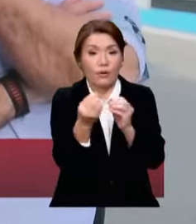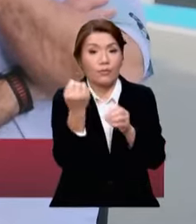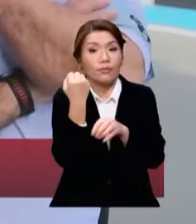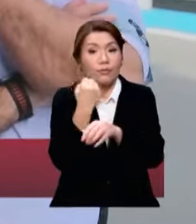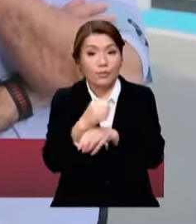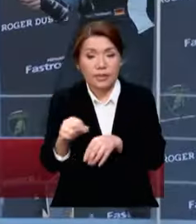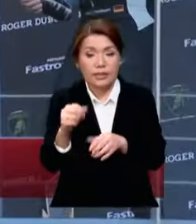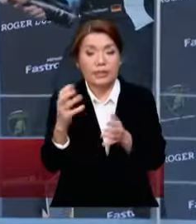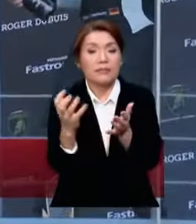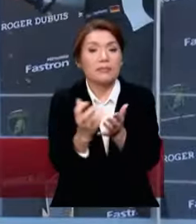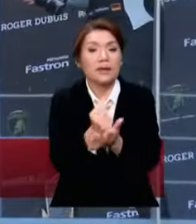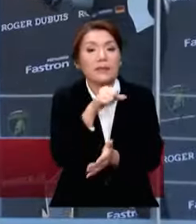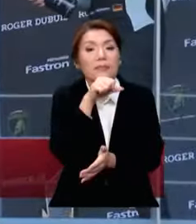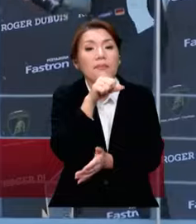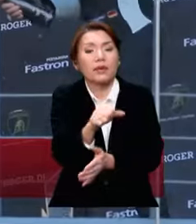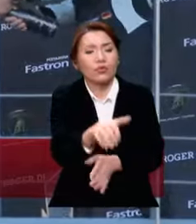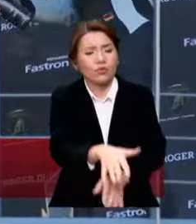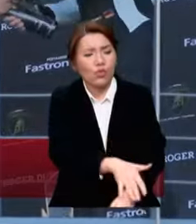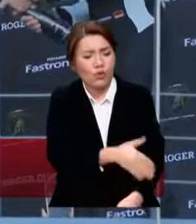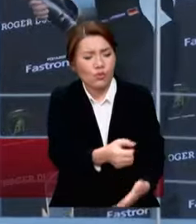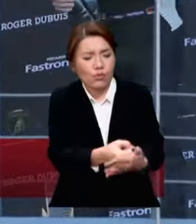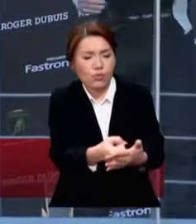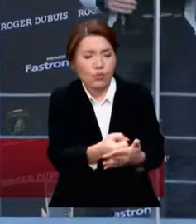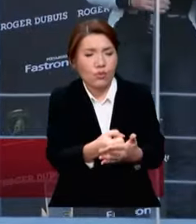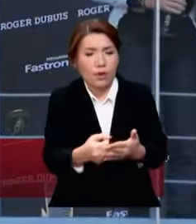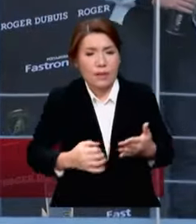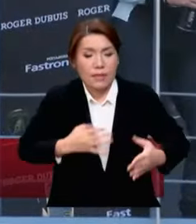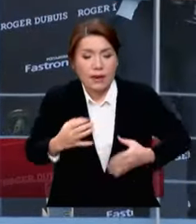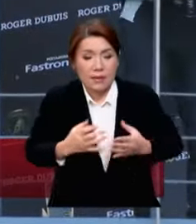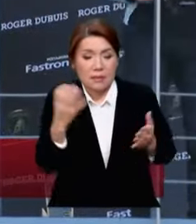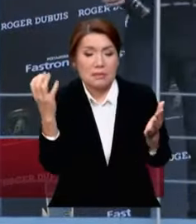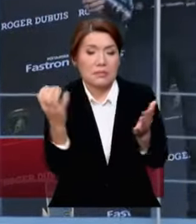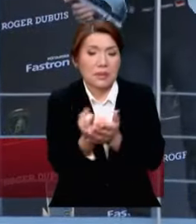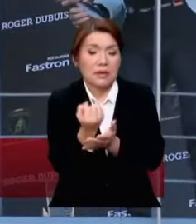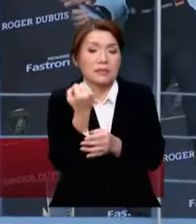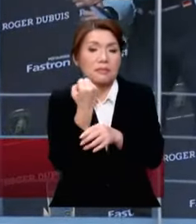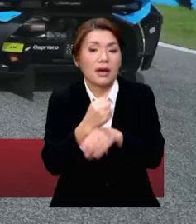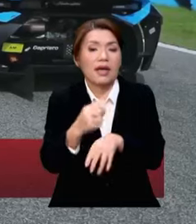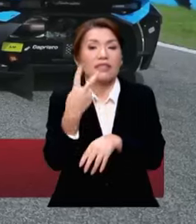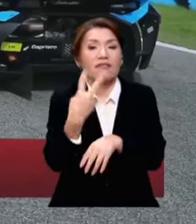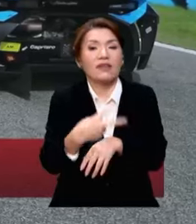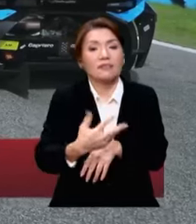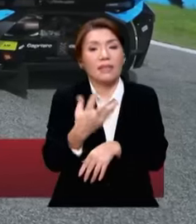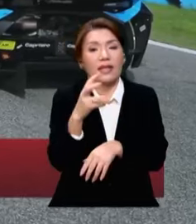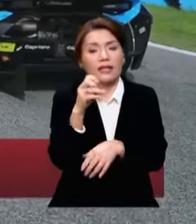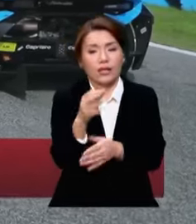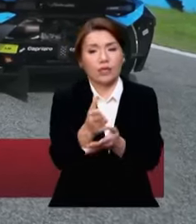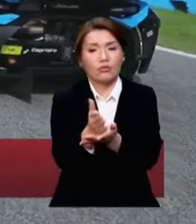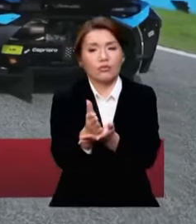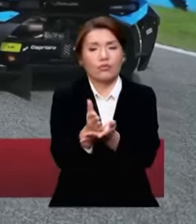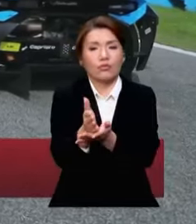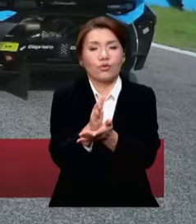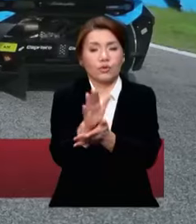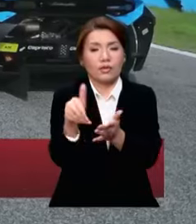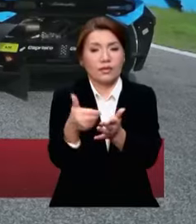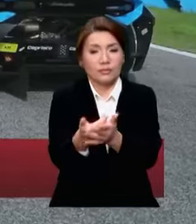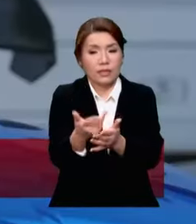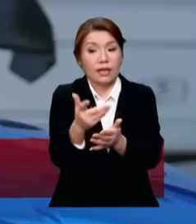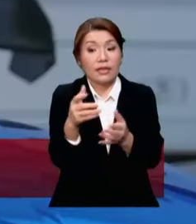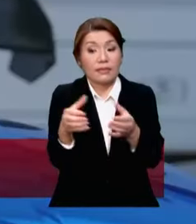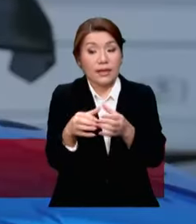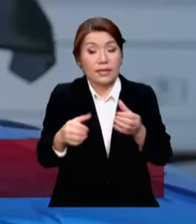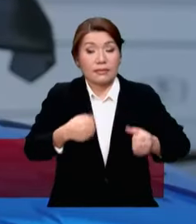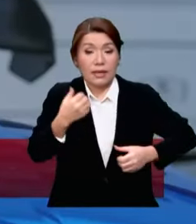гонщикам удалось достичь благодаря долгой и упорной работе. Команда существует уже 25 лет. За это время спортсмены